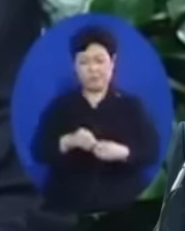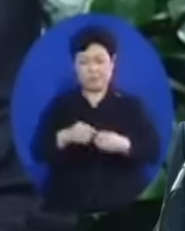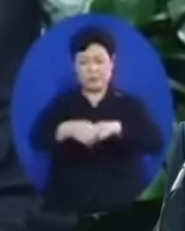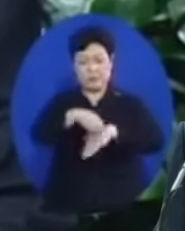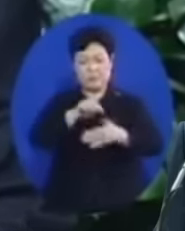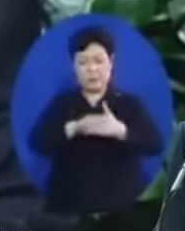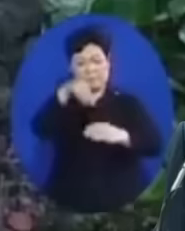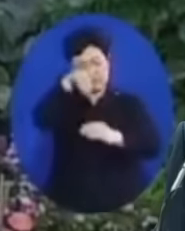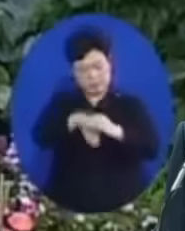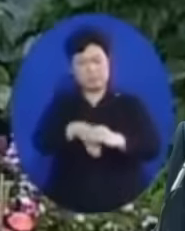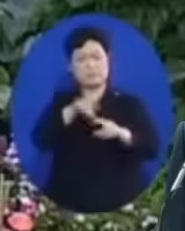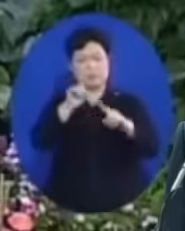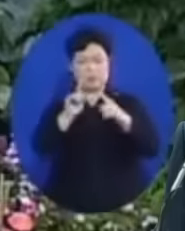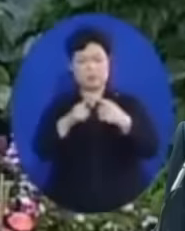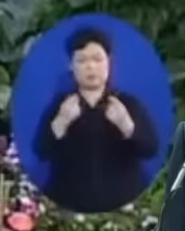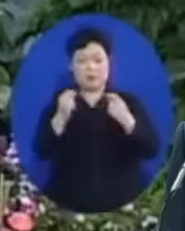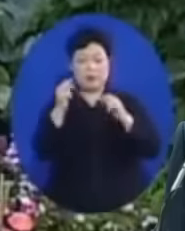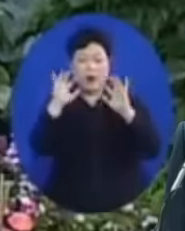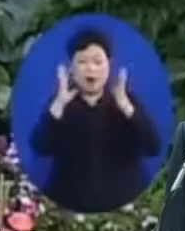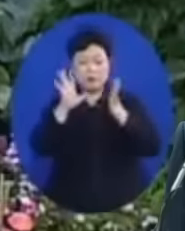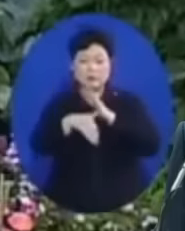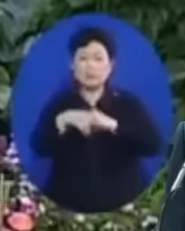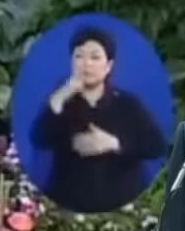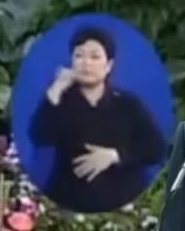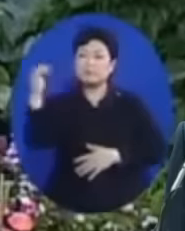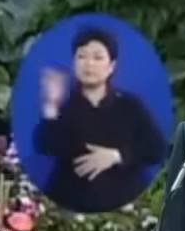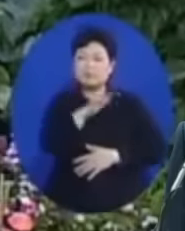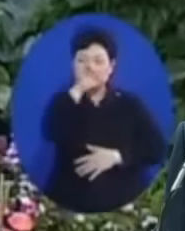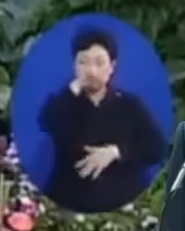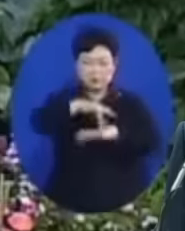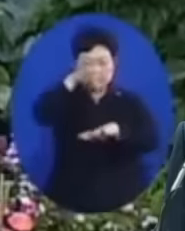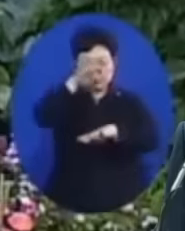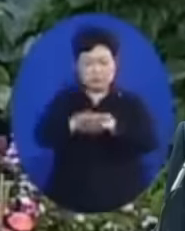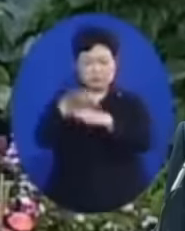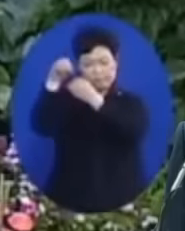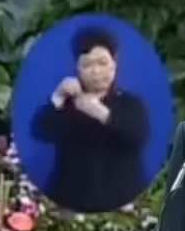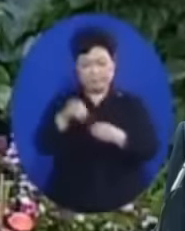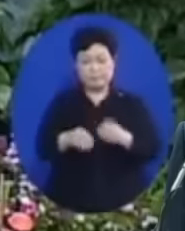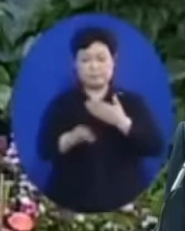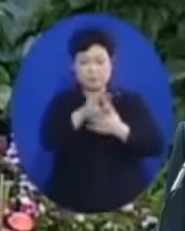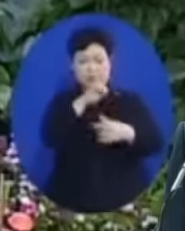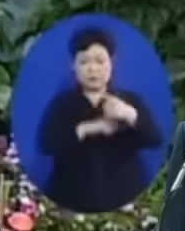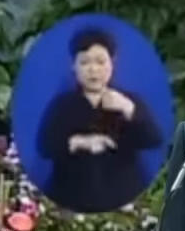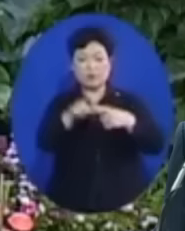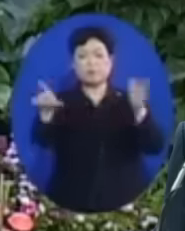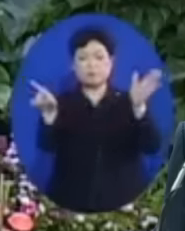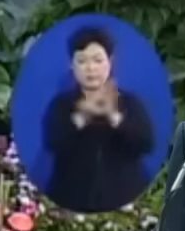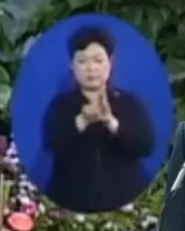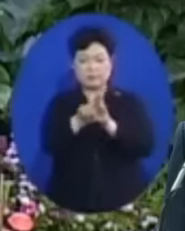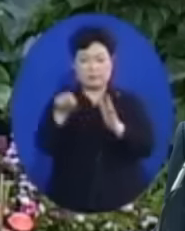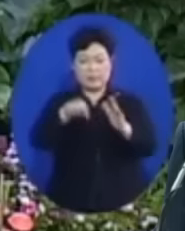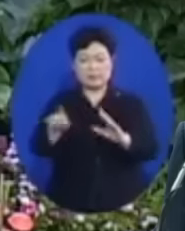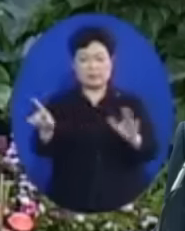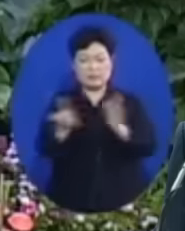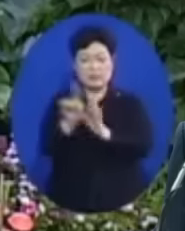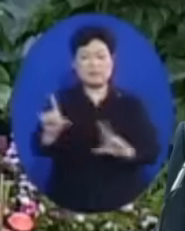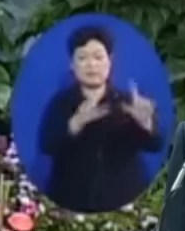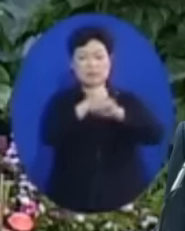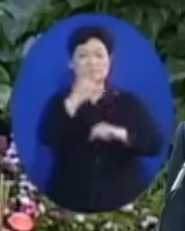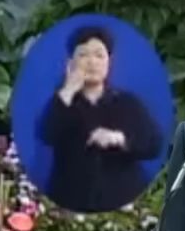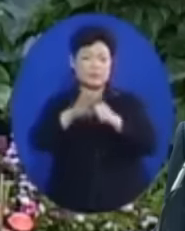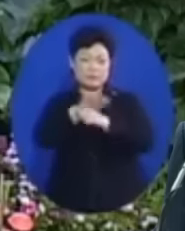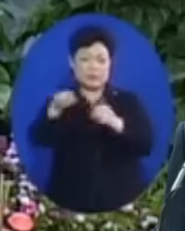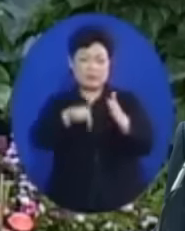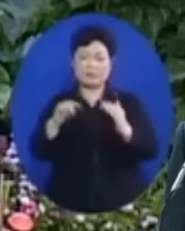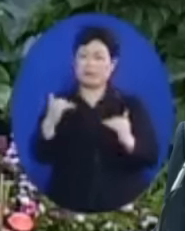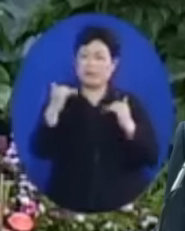심정에 심은 것입니다. 어린 시절 부모로부터 좋은 습관을 물려받았으면 더욱이 믿음 안에서 신앙생활을 하며 부모의 사랑